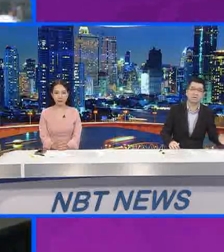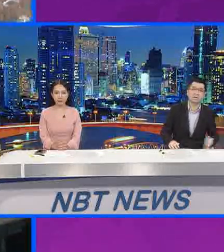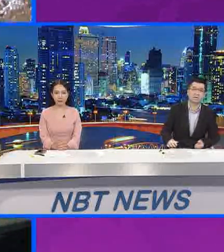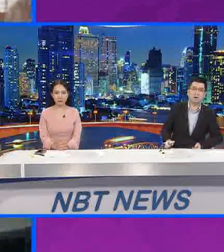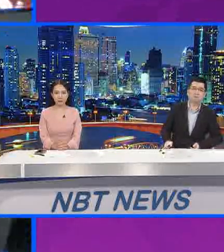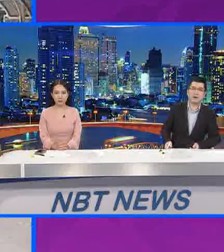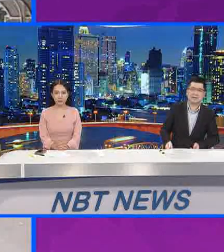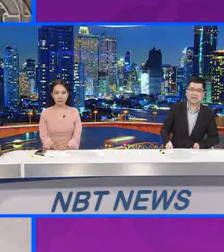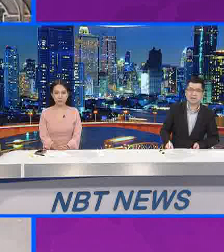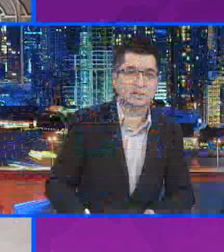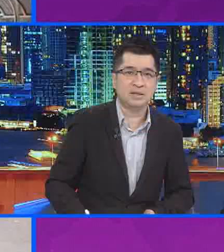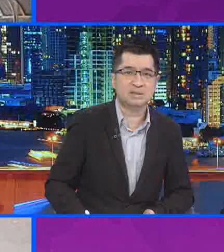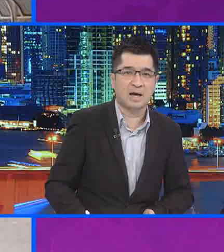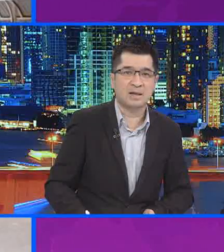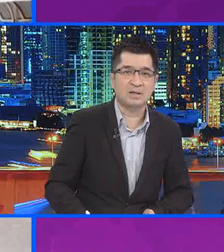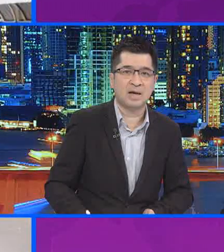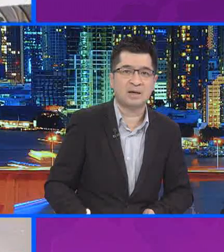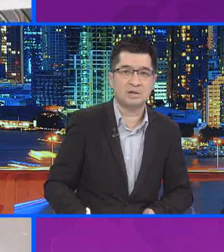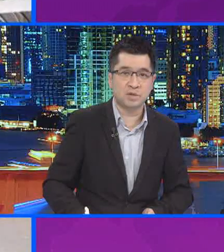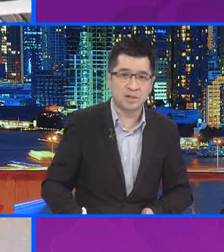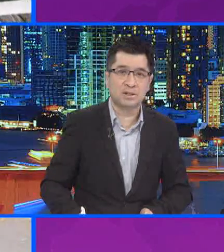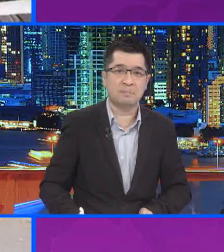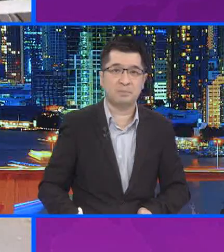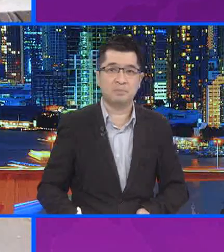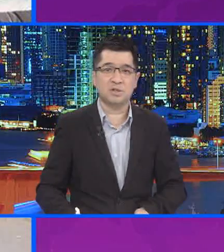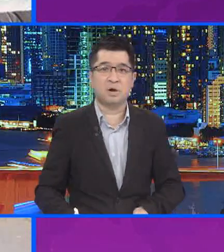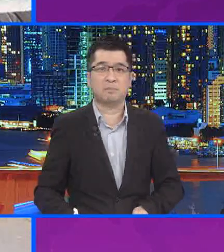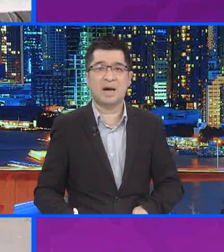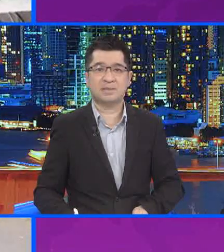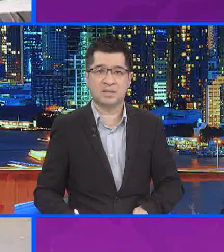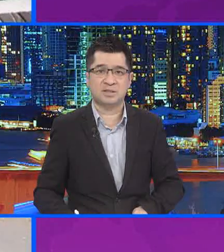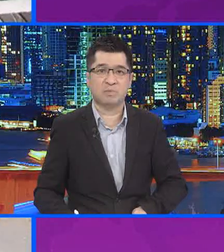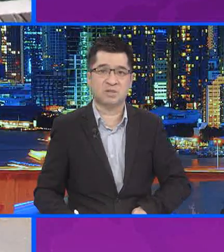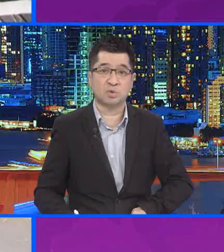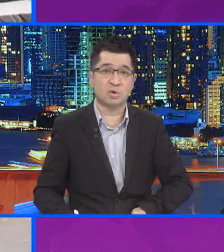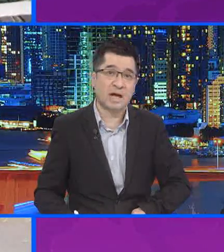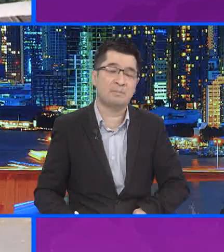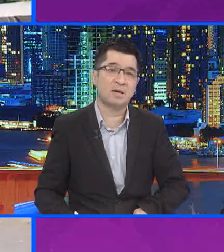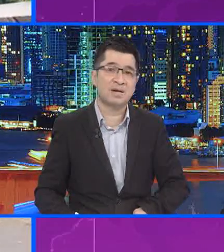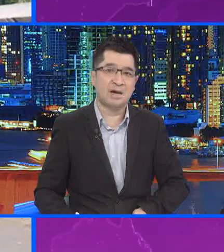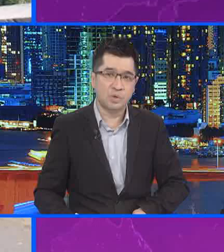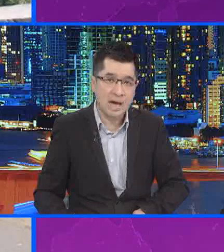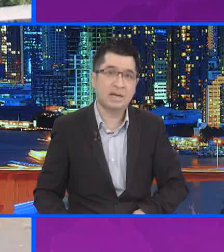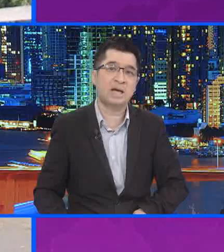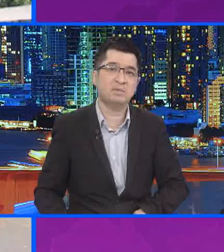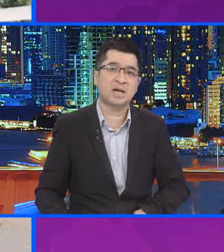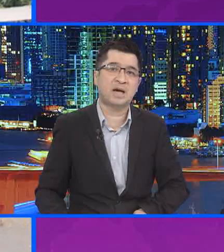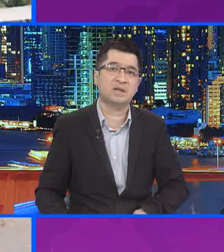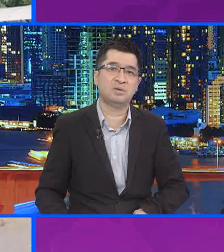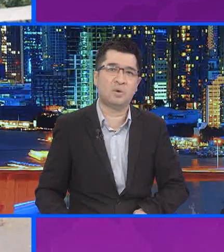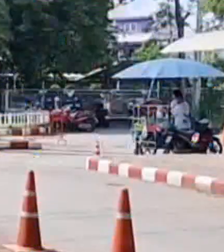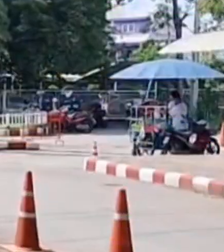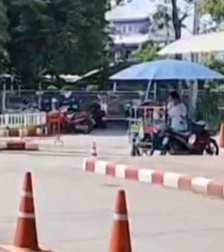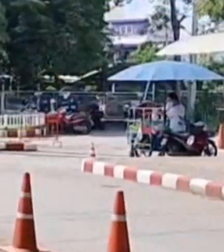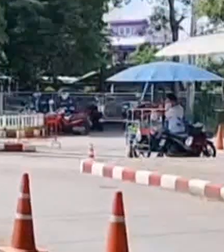นะครับก็ภายหลังจากที่ศาลอาญาคดีทุจริตและประพฤติมิชอบภาค 7จังหวัดสมุทรสงครามอนุญาตให้มีการ